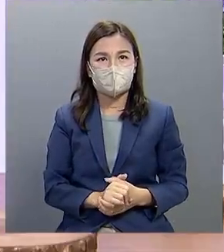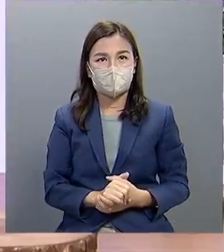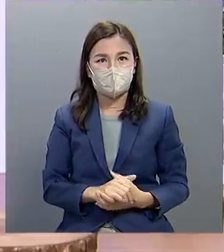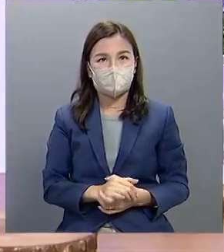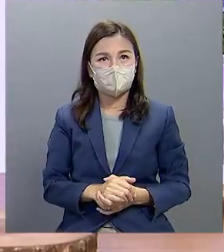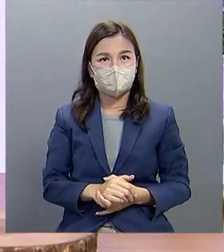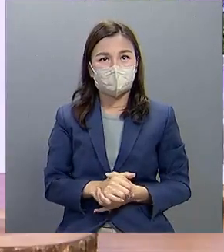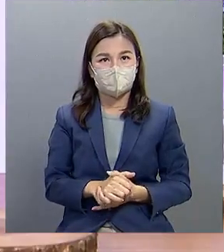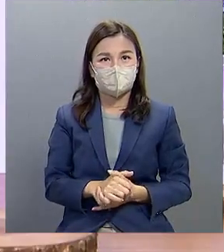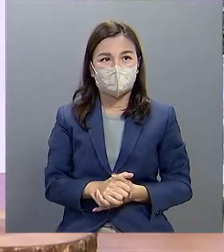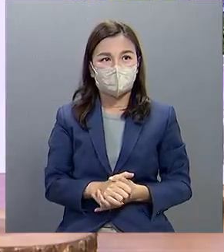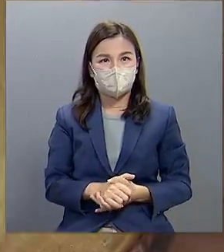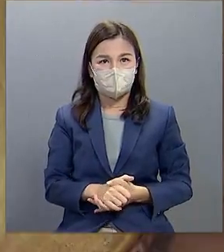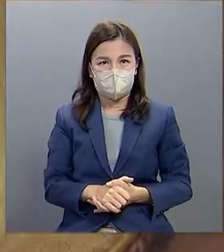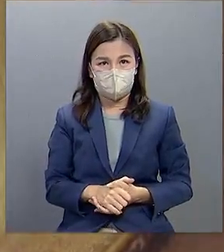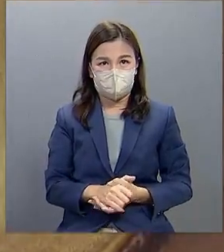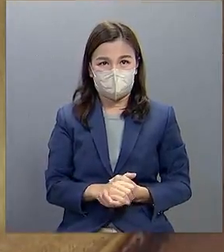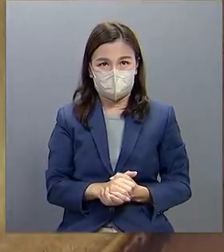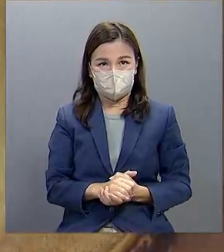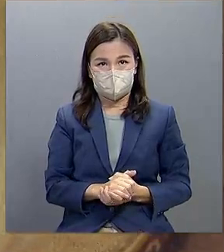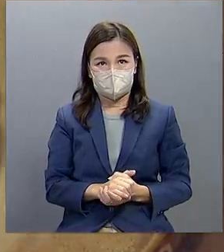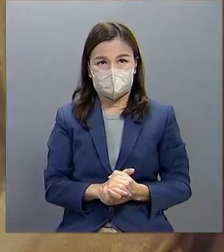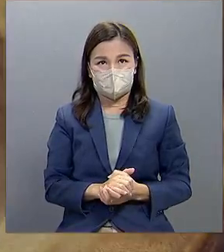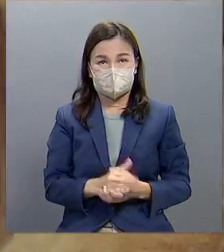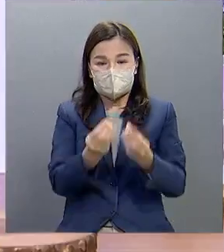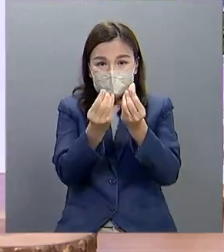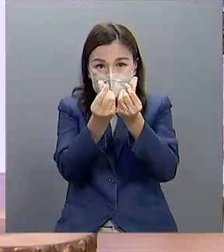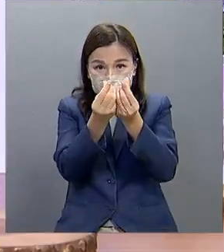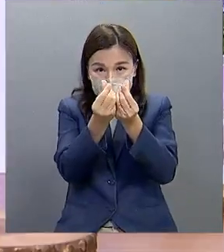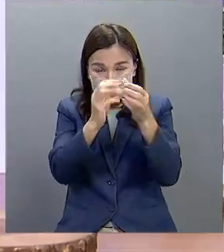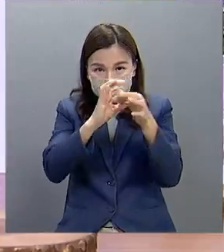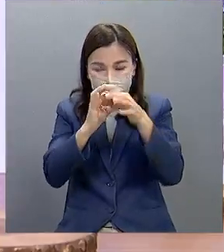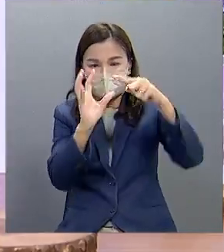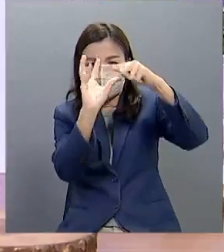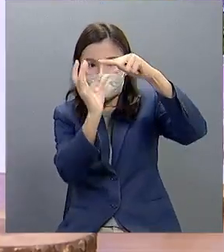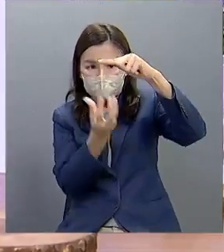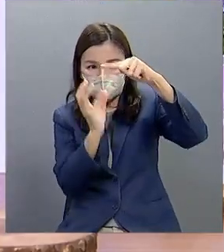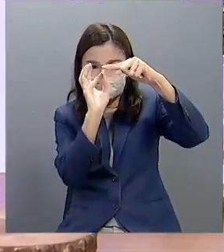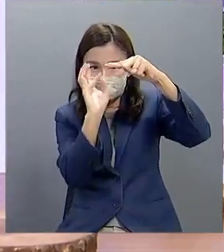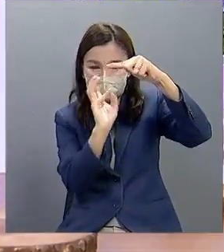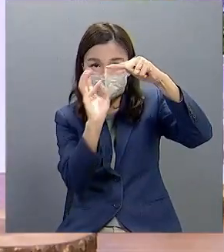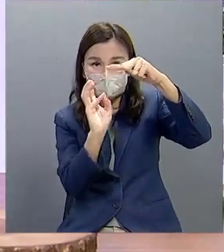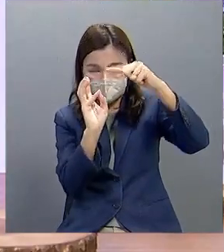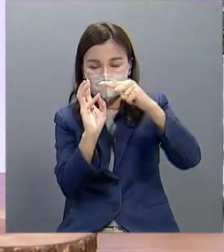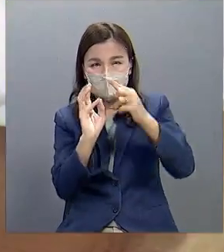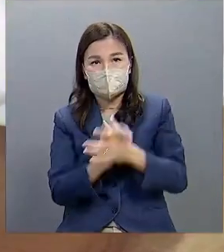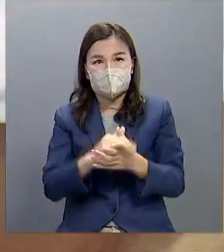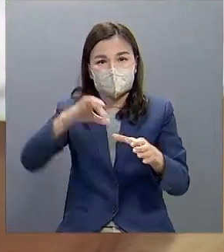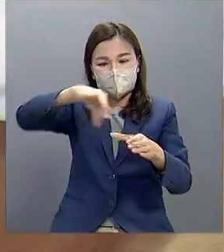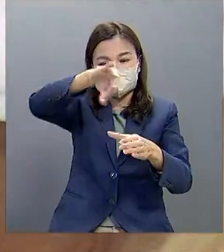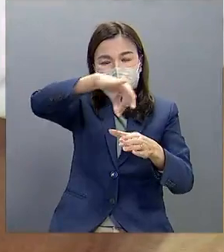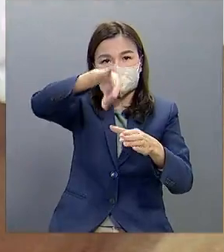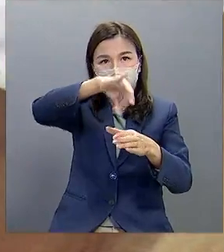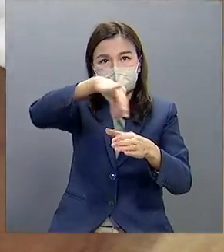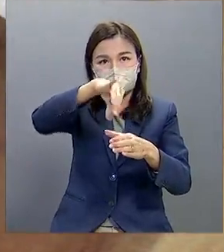ขอเติมน้ำมันเมล็ดองุ่นนะคะเล็กน้อยจากนั้นนะคะก็แค่คนให้เข้ากันค่ะ